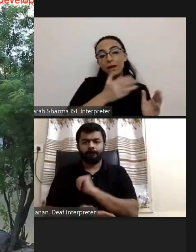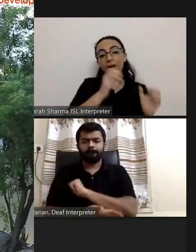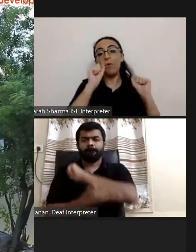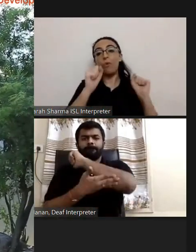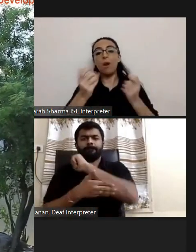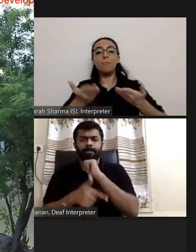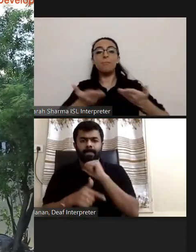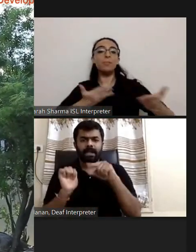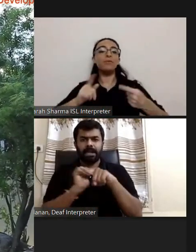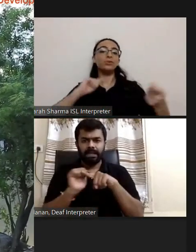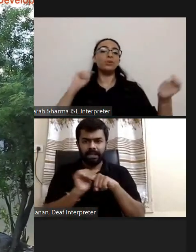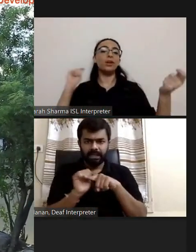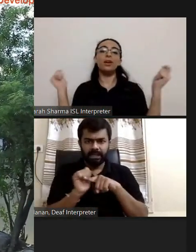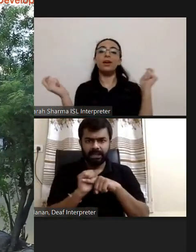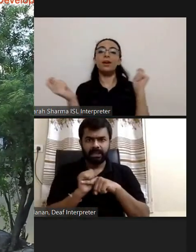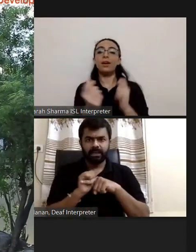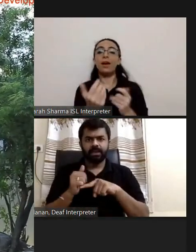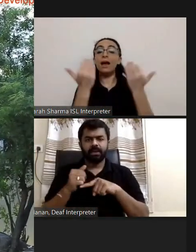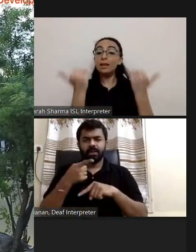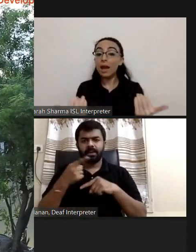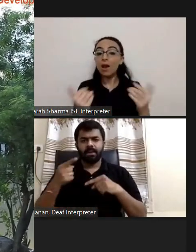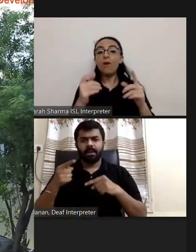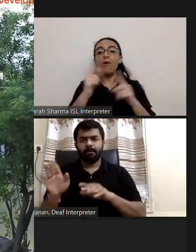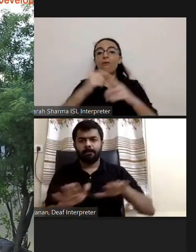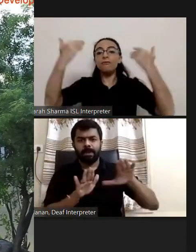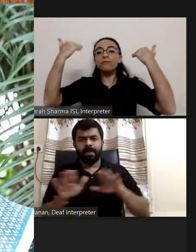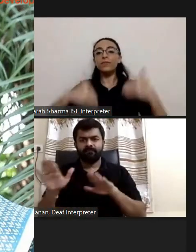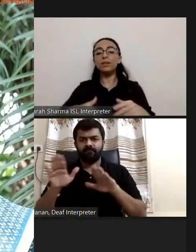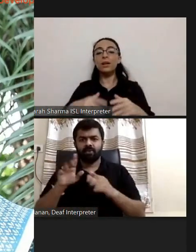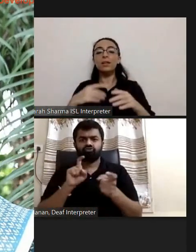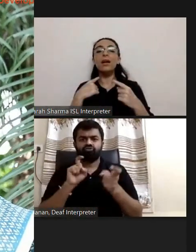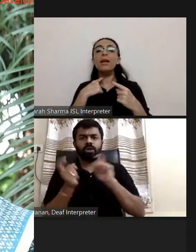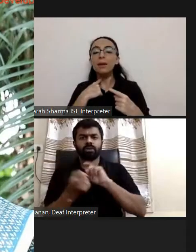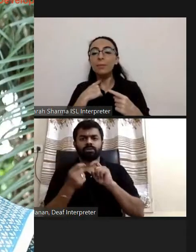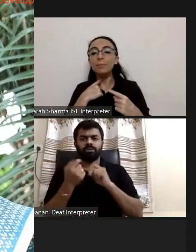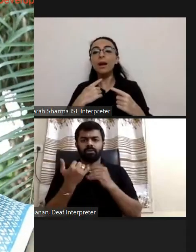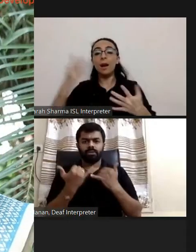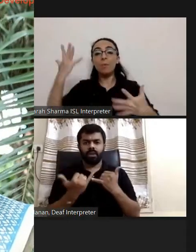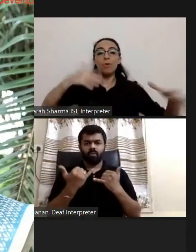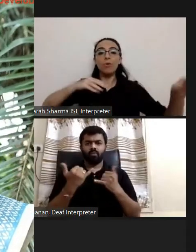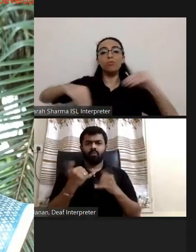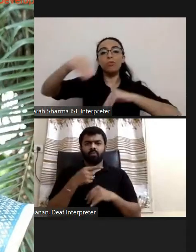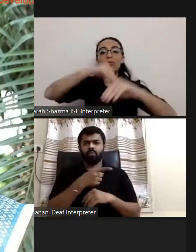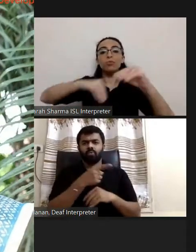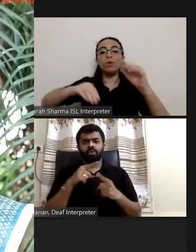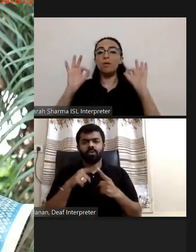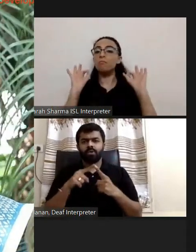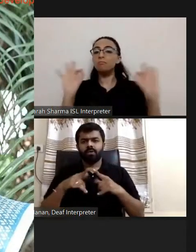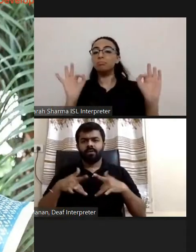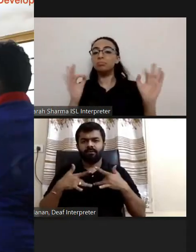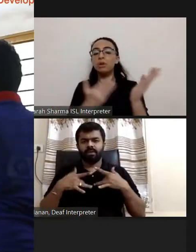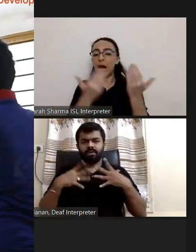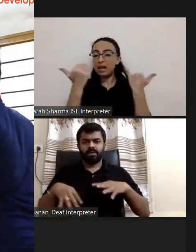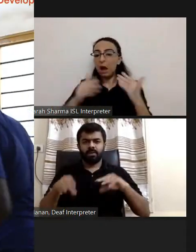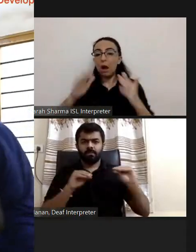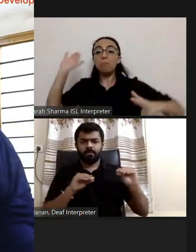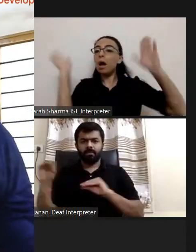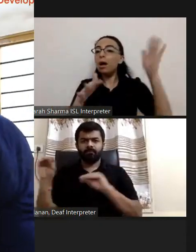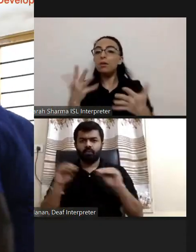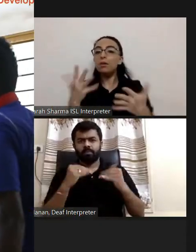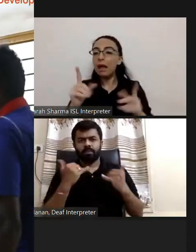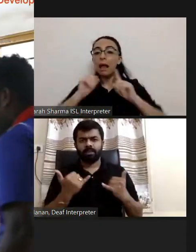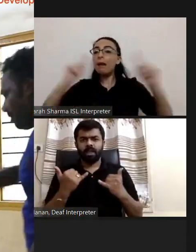పిల్లవాడు ఇప్పుడు కొట్టడం తిట్టడం ఏమీ లేదు. అందరిలో కలిసి మెలిసి తన పనులు తను చేసుకుంటాడు.